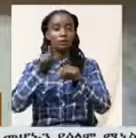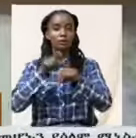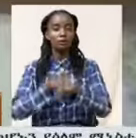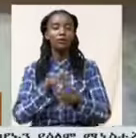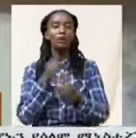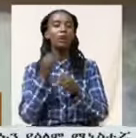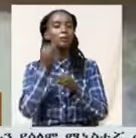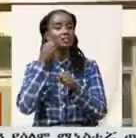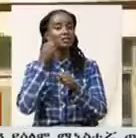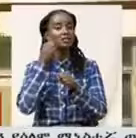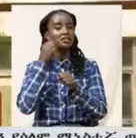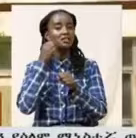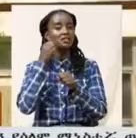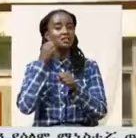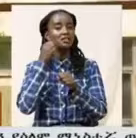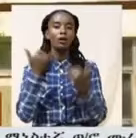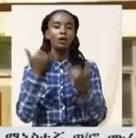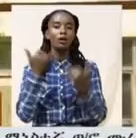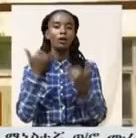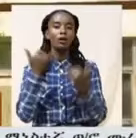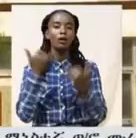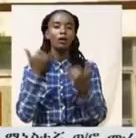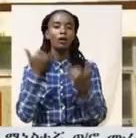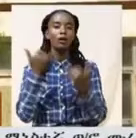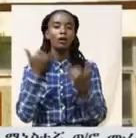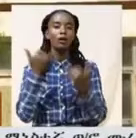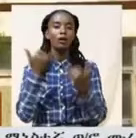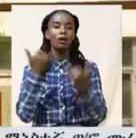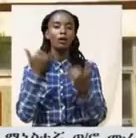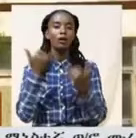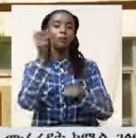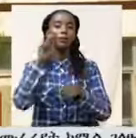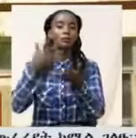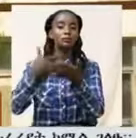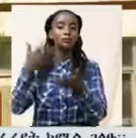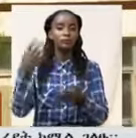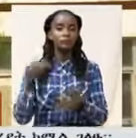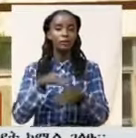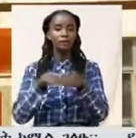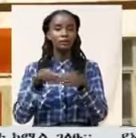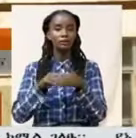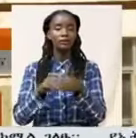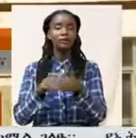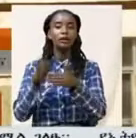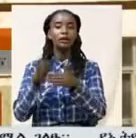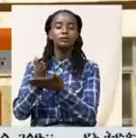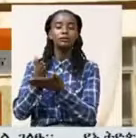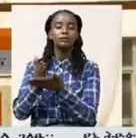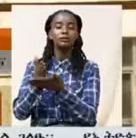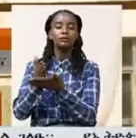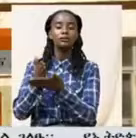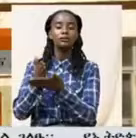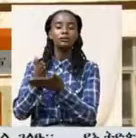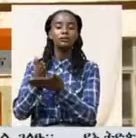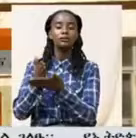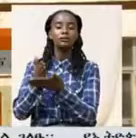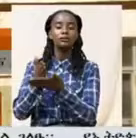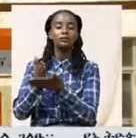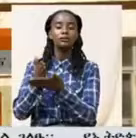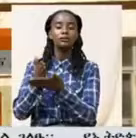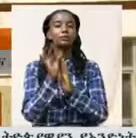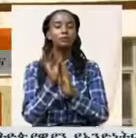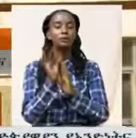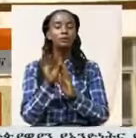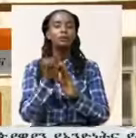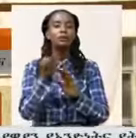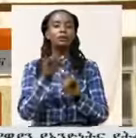ስራዎች ናቸው ይላሉ። አሁን የተዋጣ ለቦንድ የተገዛበትን ገንዘብ እያስቀረ ያለ ሰው ለግብጽ እንደሚሰራ አድርጌ ነው የምቆጥረው።